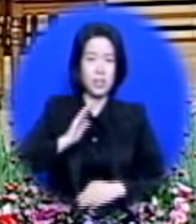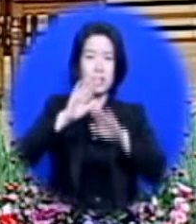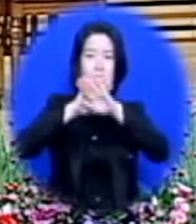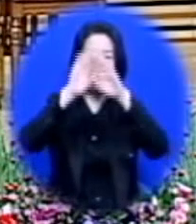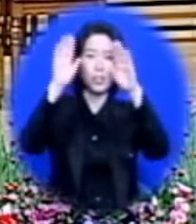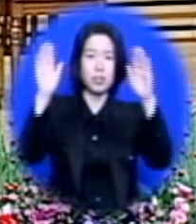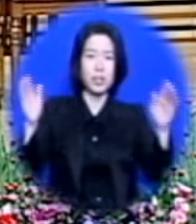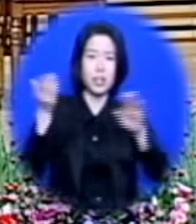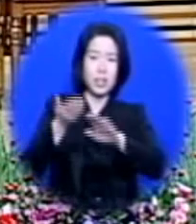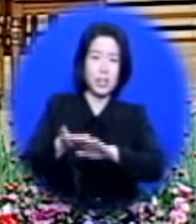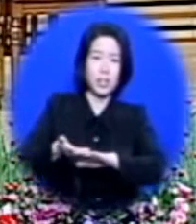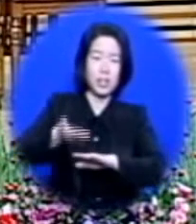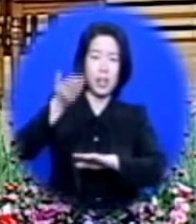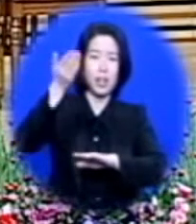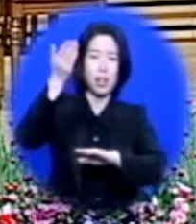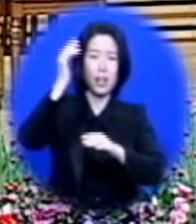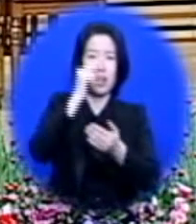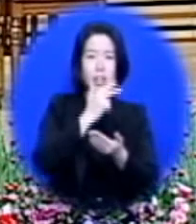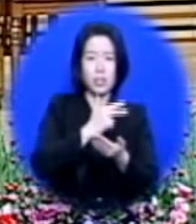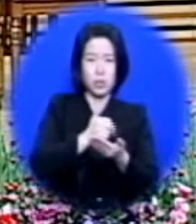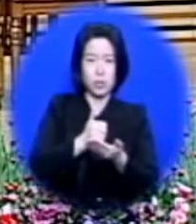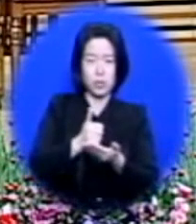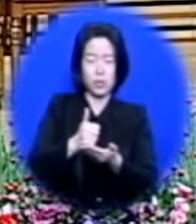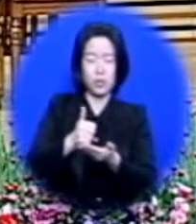아들 벌릴 이래